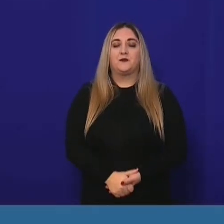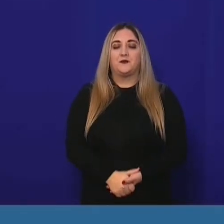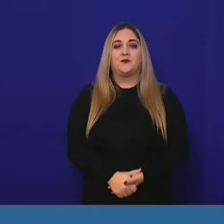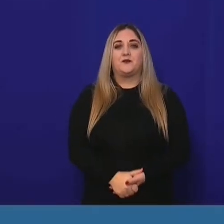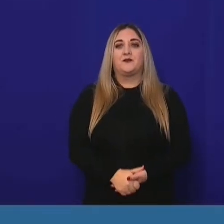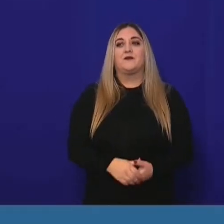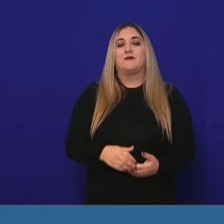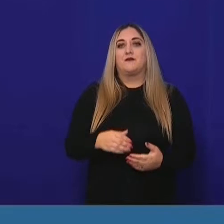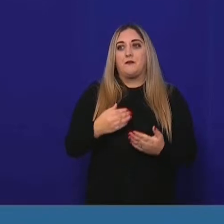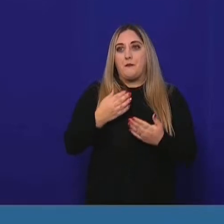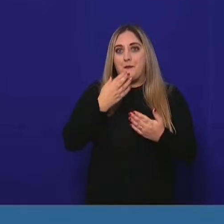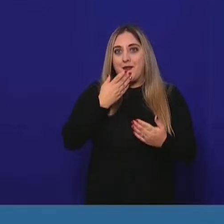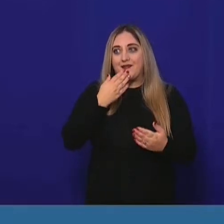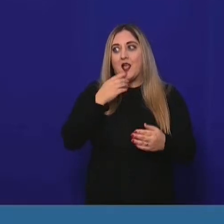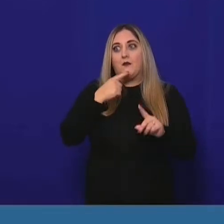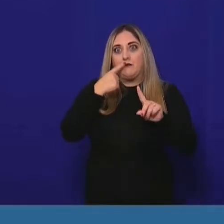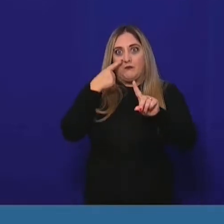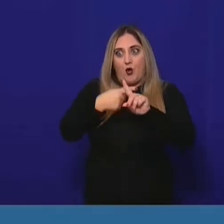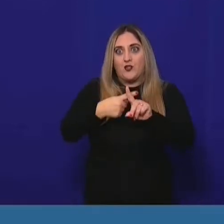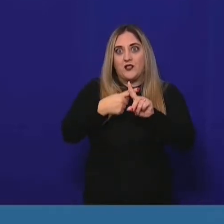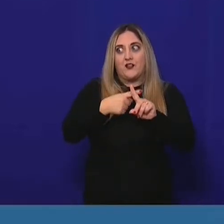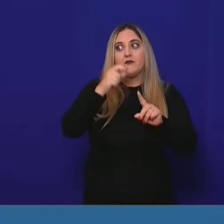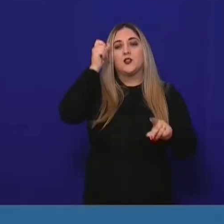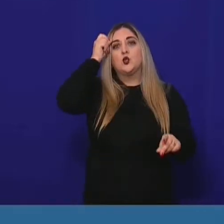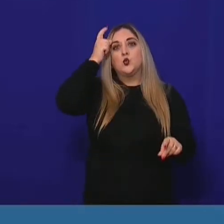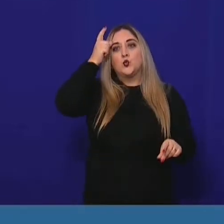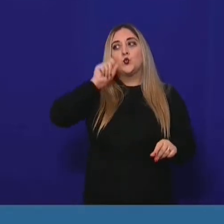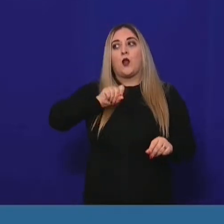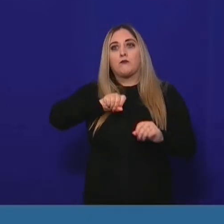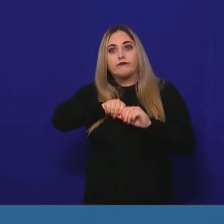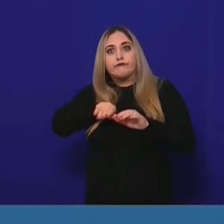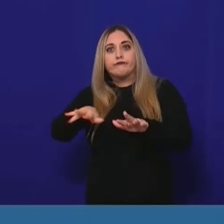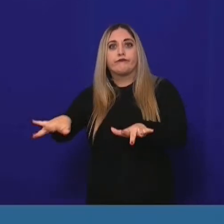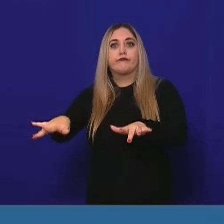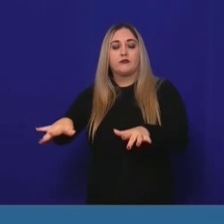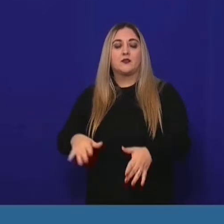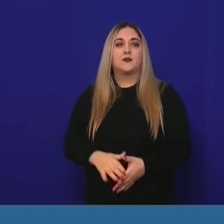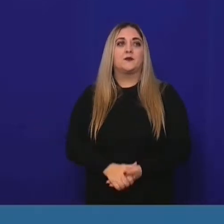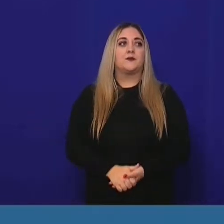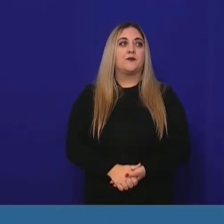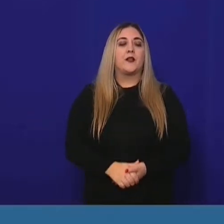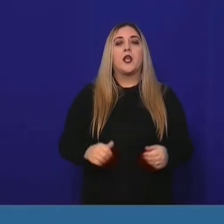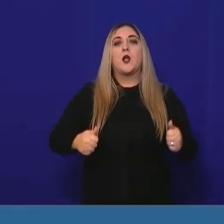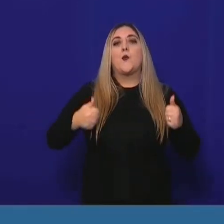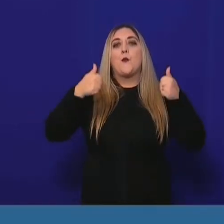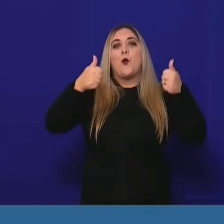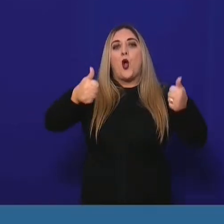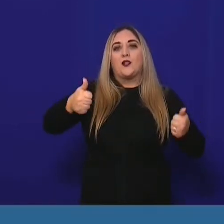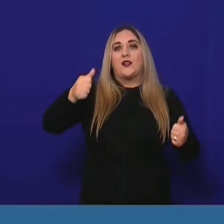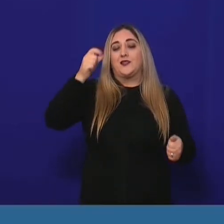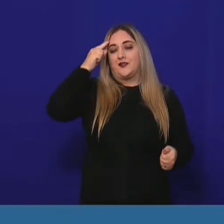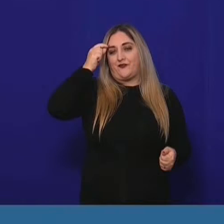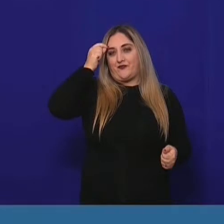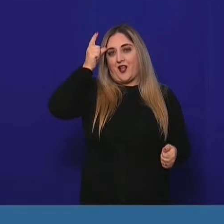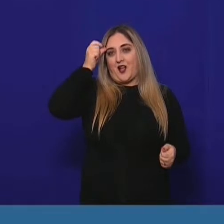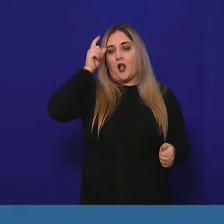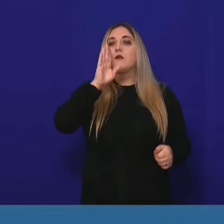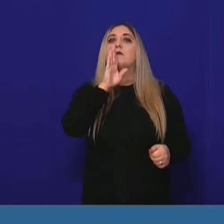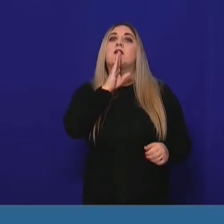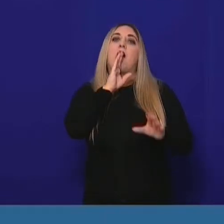il-code li aħna ntukom meta tkunu pożittivi biex propju toħroġ l-alert. Fakkarkom ħadd ma jkun jaf ta'